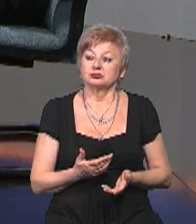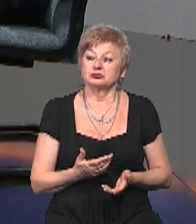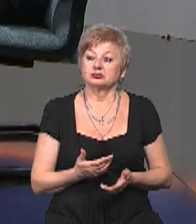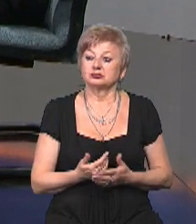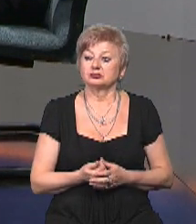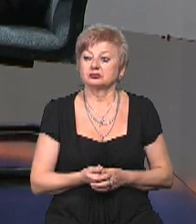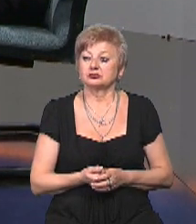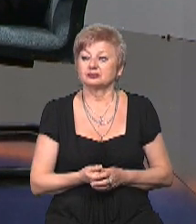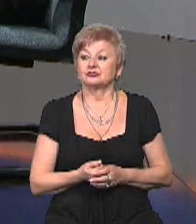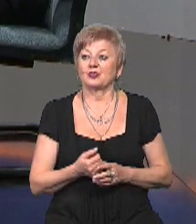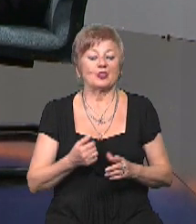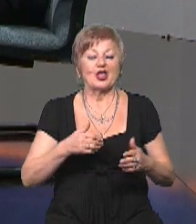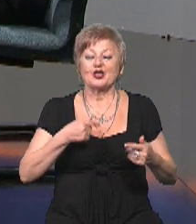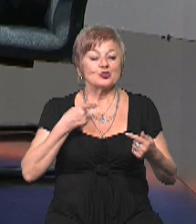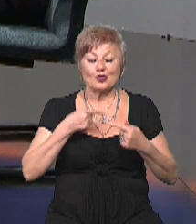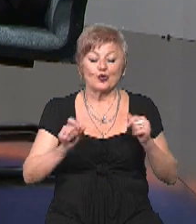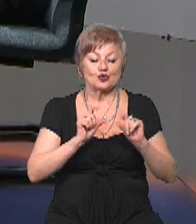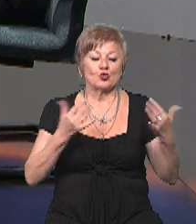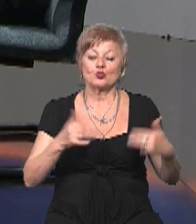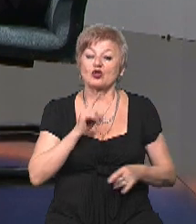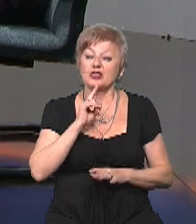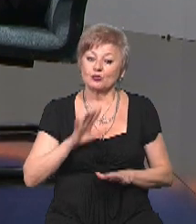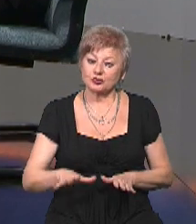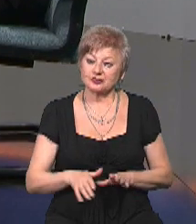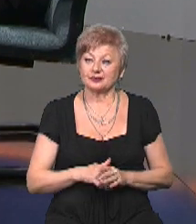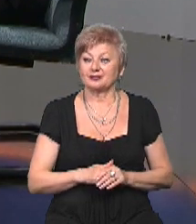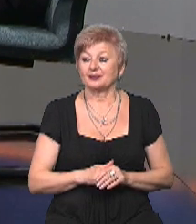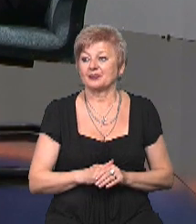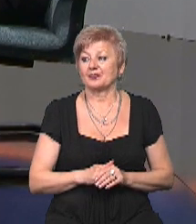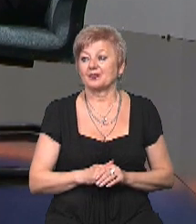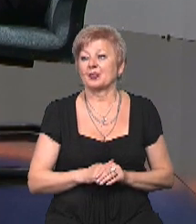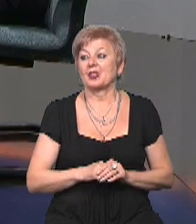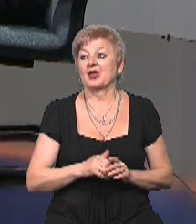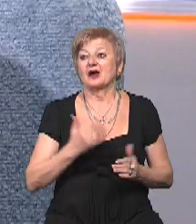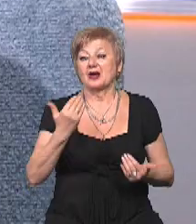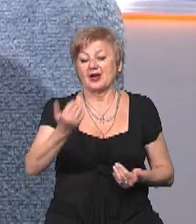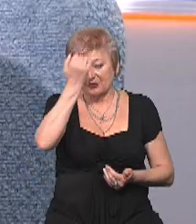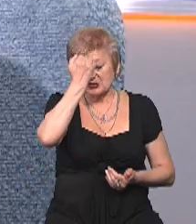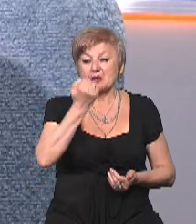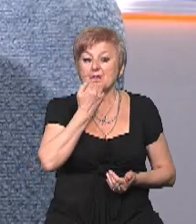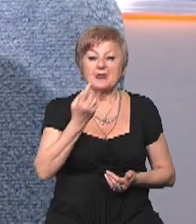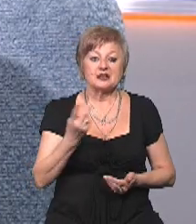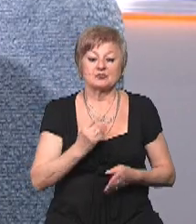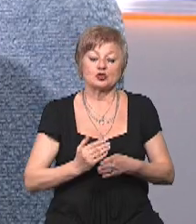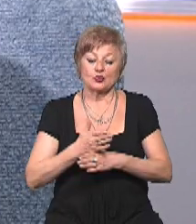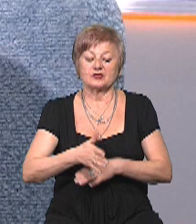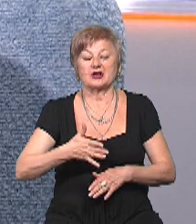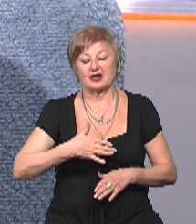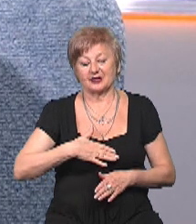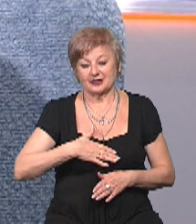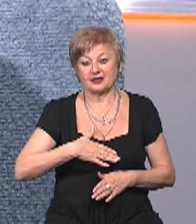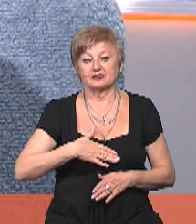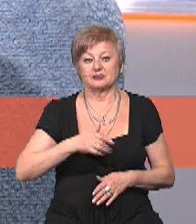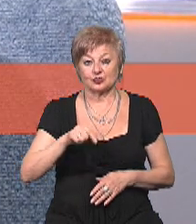повороття до старої школи не буде і не повинно бути. Дякую, пані Олена, дякую, пані Катерина, що завітала сьогодні на наш